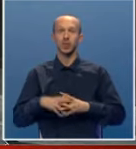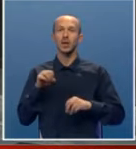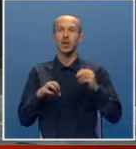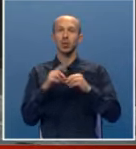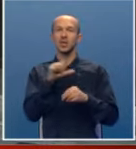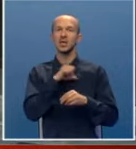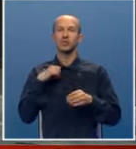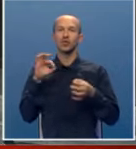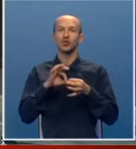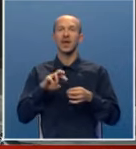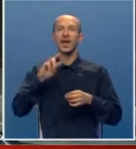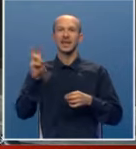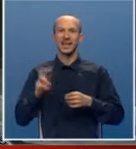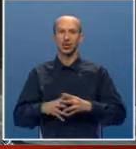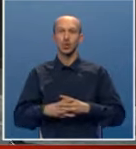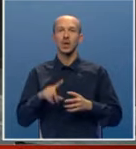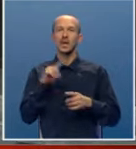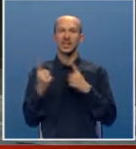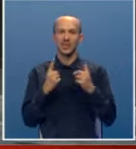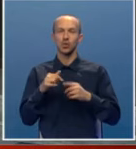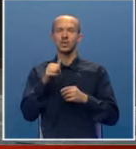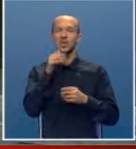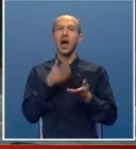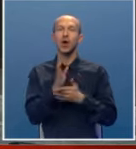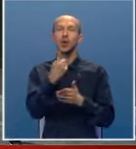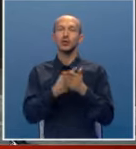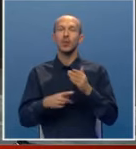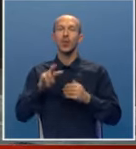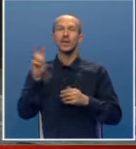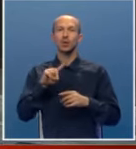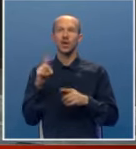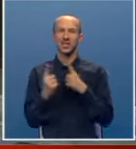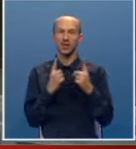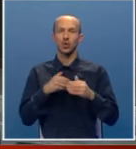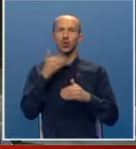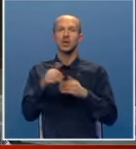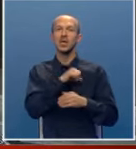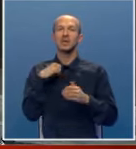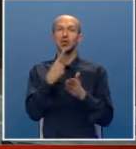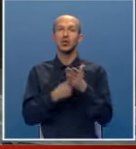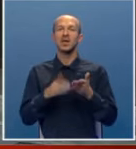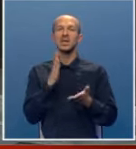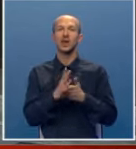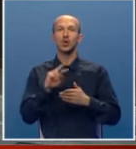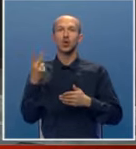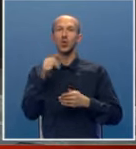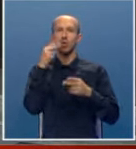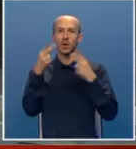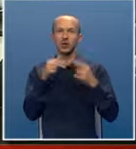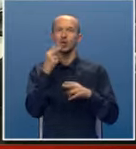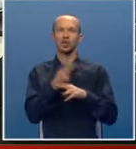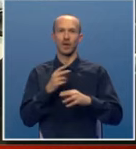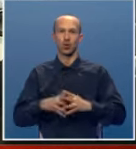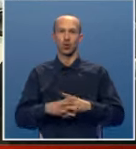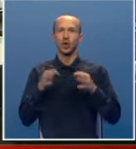kako bismo sačuvali energetsku nezavisnost, jer ako izgubimo energetsku nezavisnost, onda smo izgubili svaku drugu i političku i